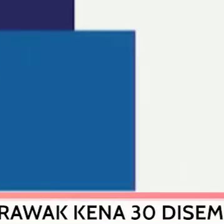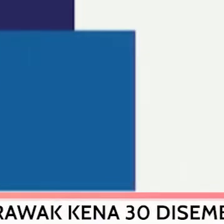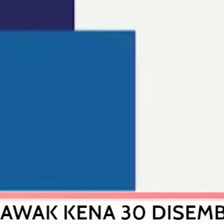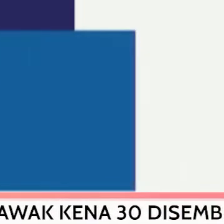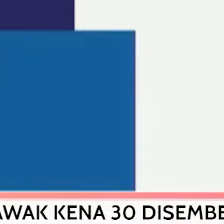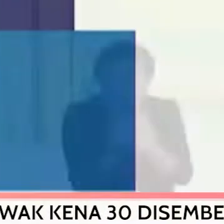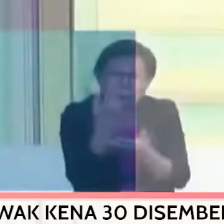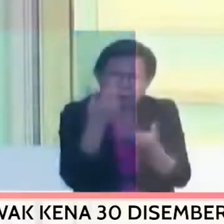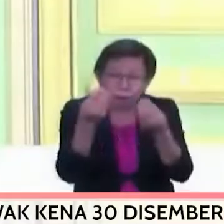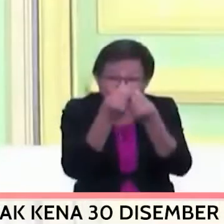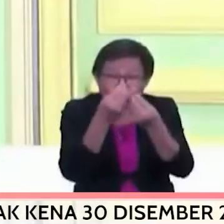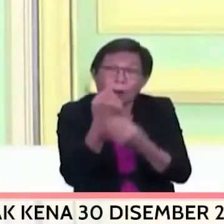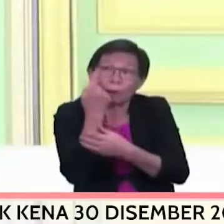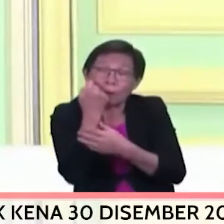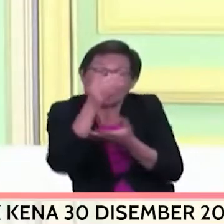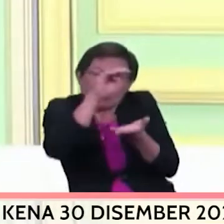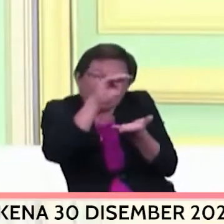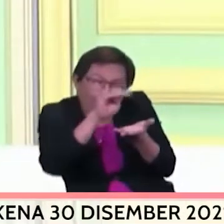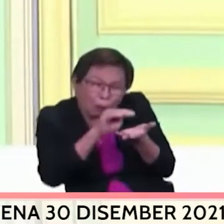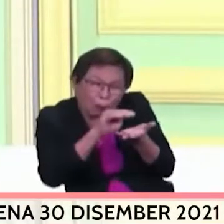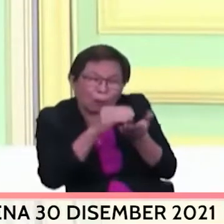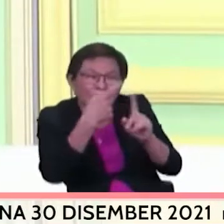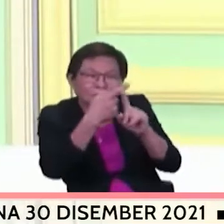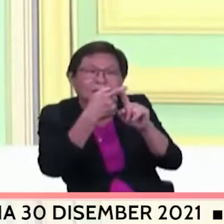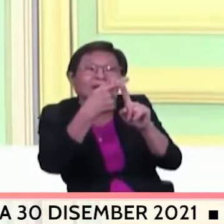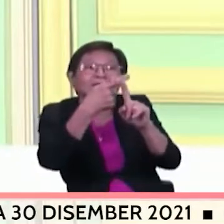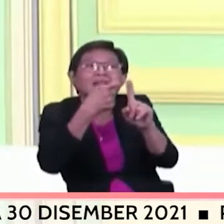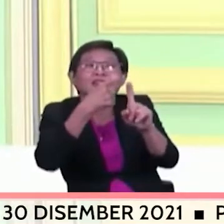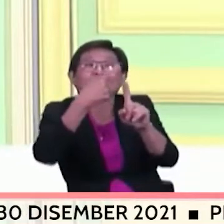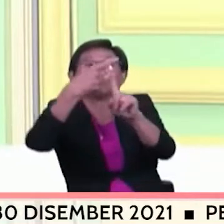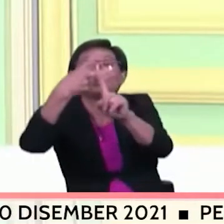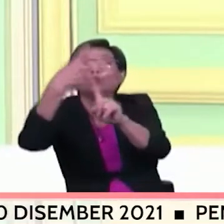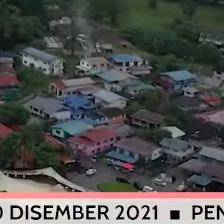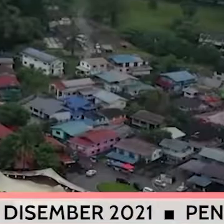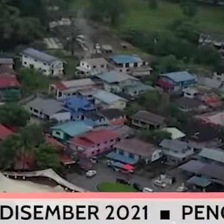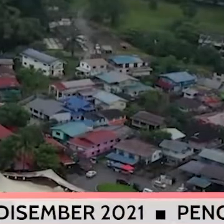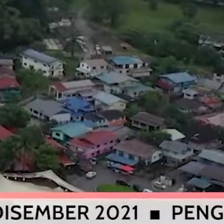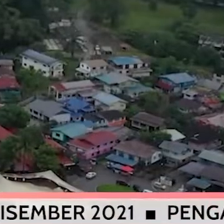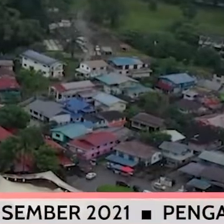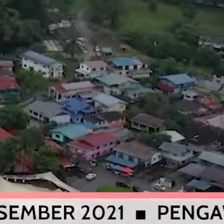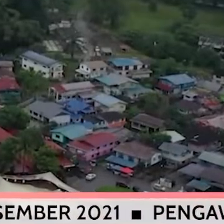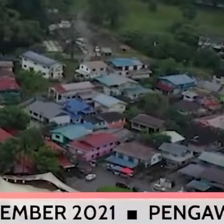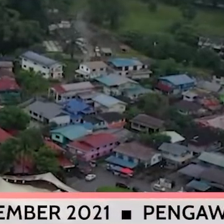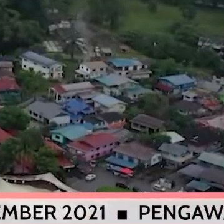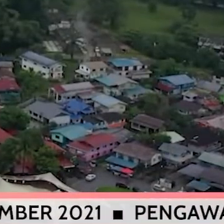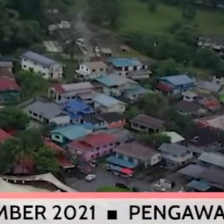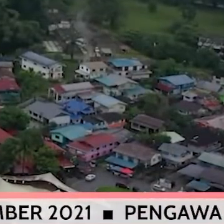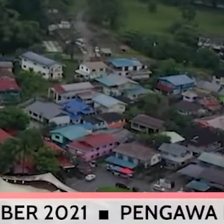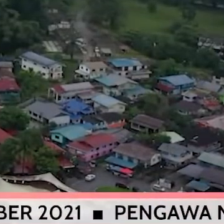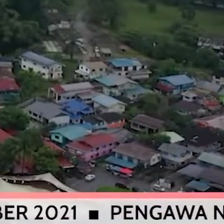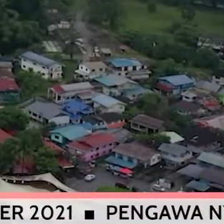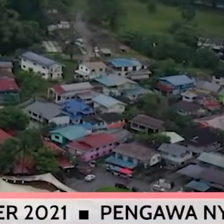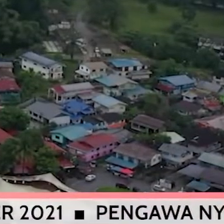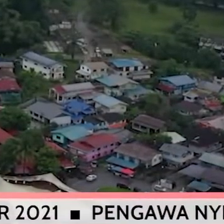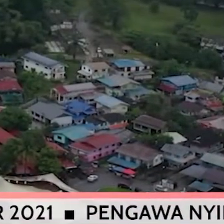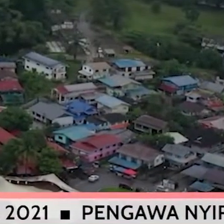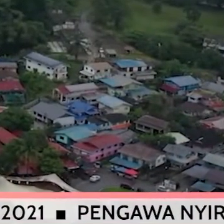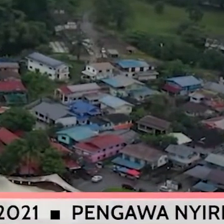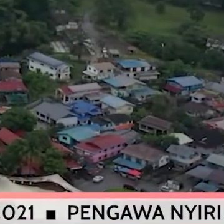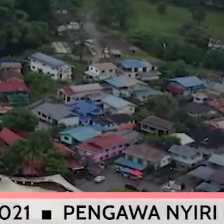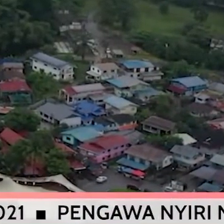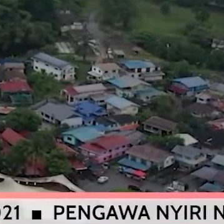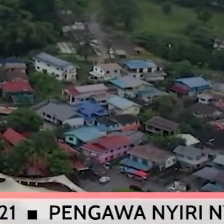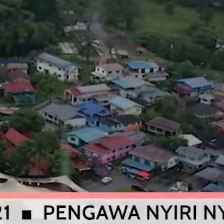model atau website ksck hai kya Tahun 2022 megahnya di tahun Malaysia Pulai baru nentu kopling